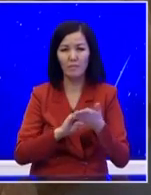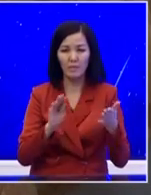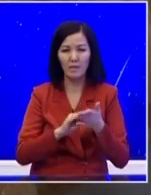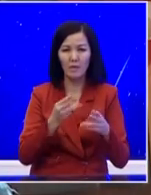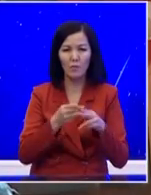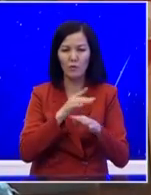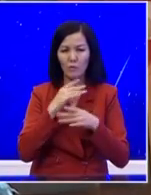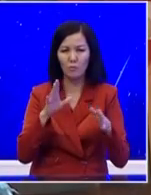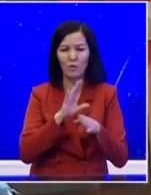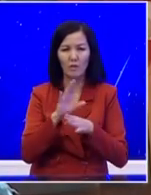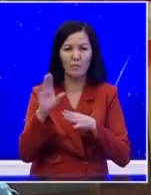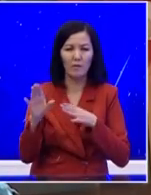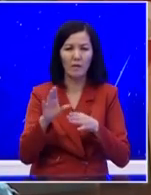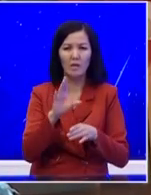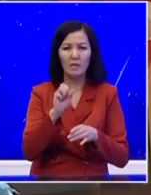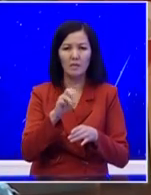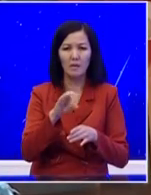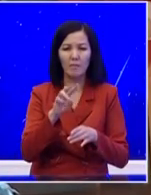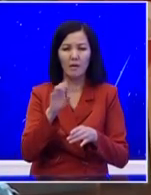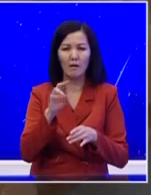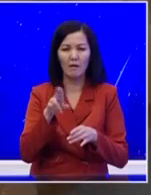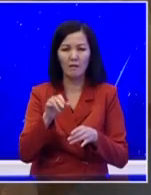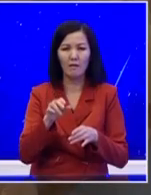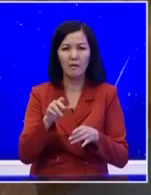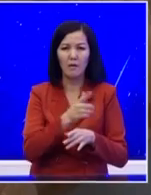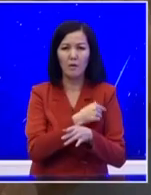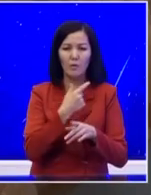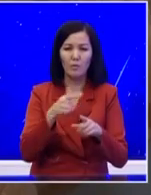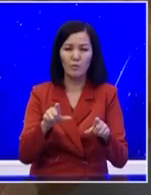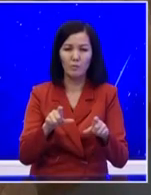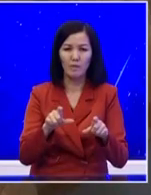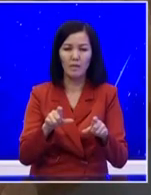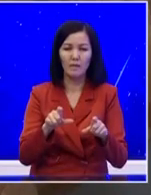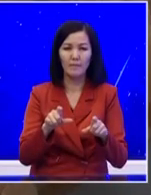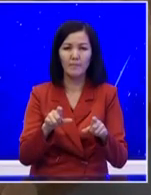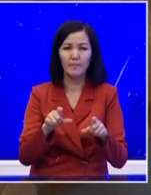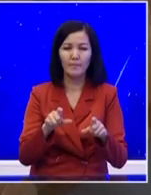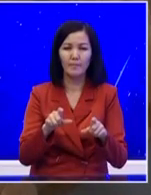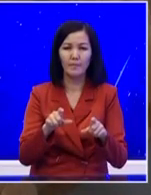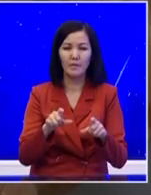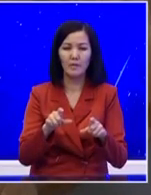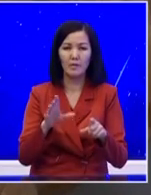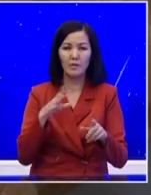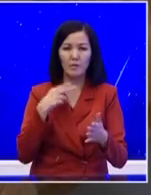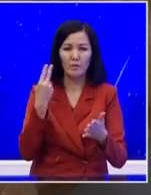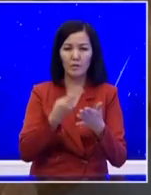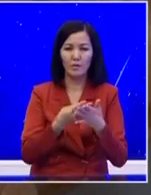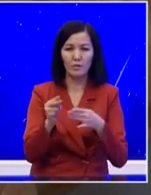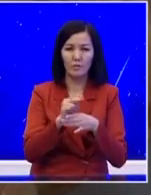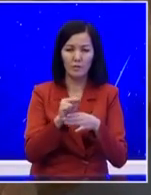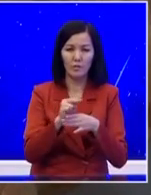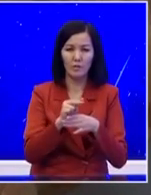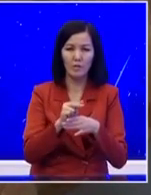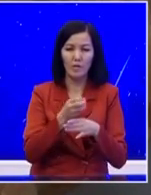много везде. Самарканд. И вот там он, в этот госпиталь, туда был, значит, эвакуирован госпиталь из Ленинграда.